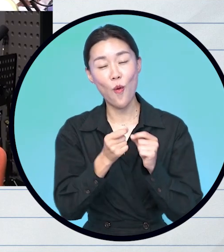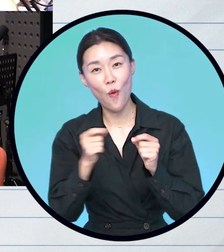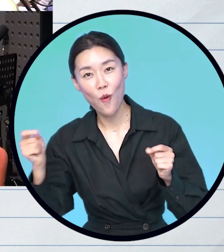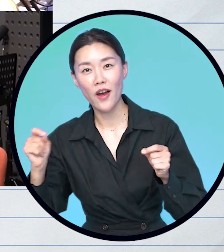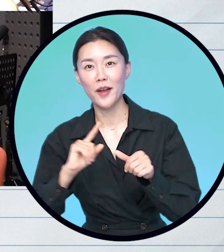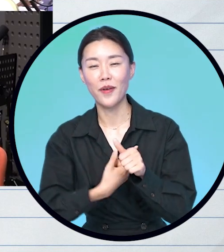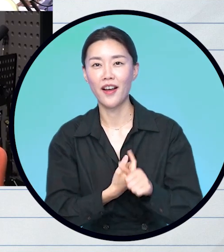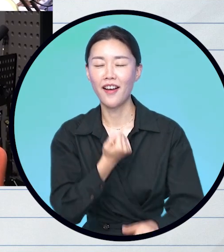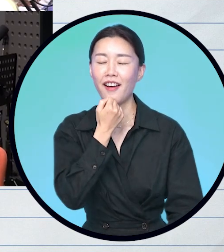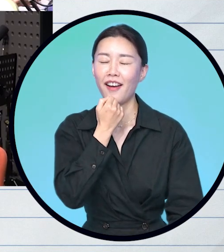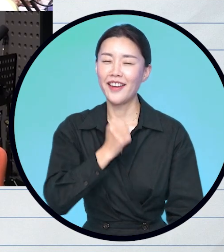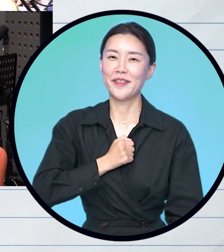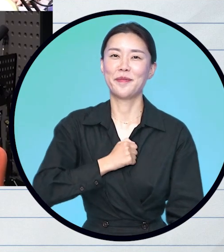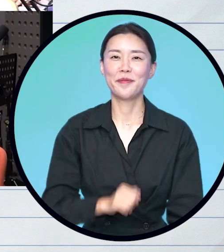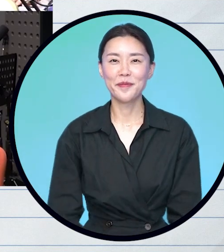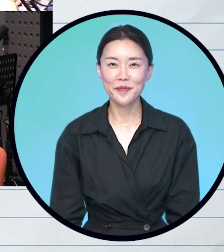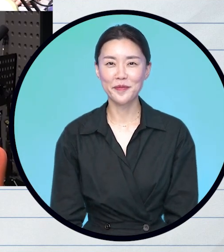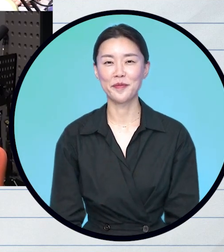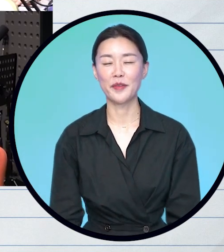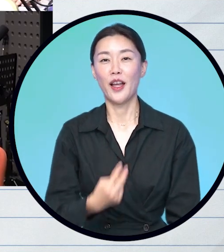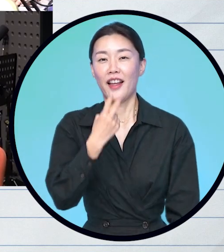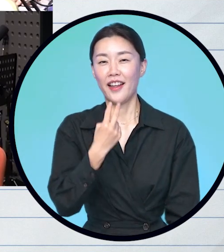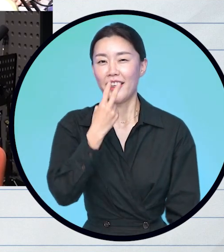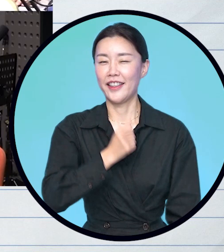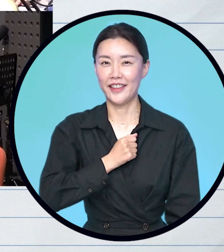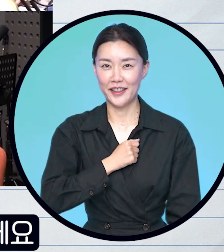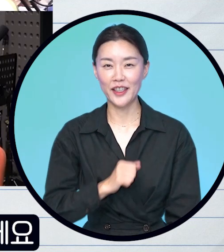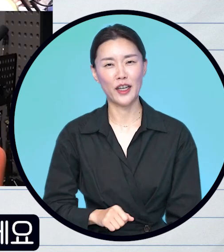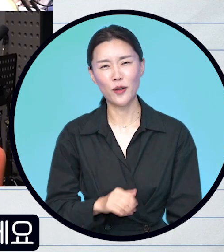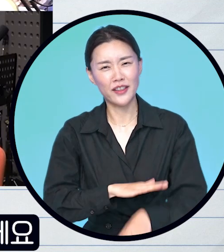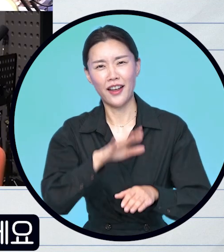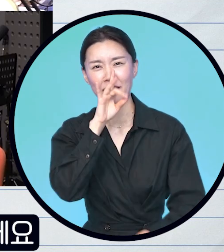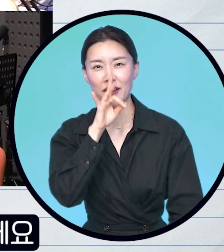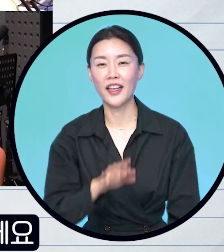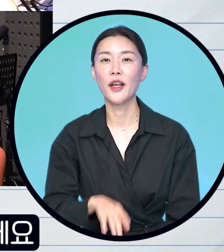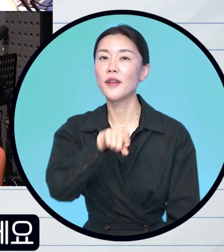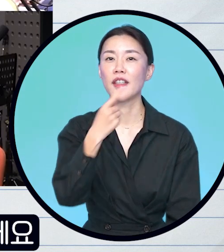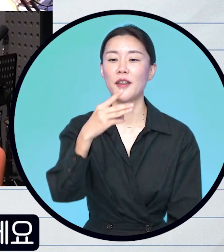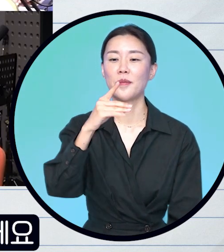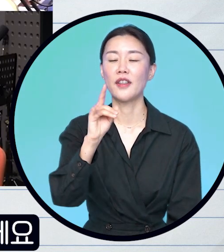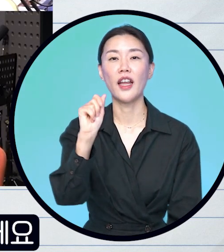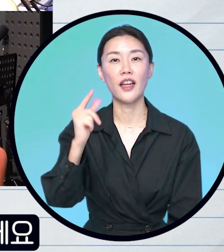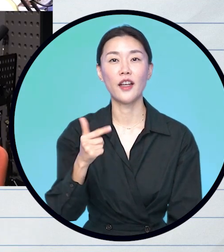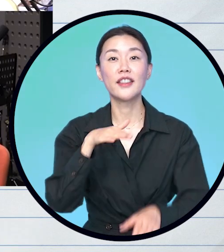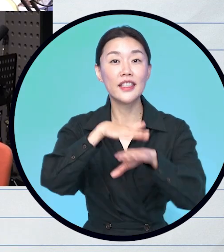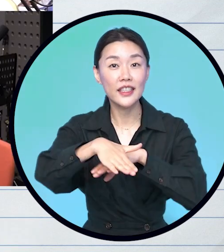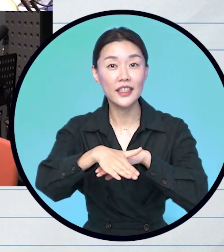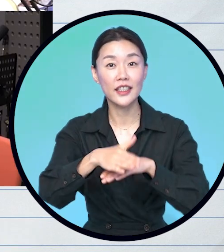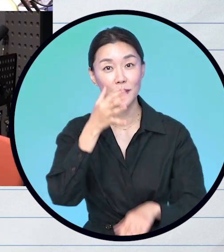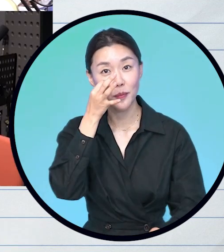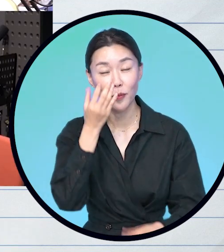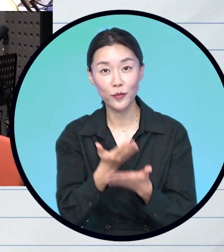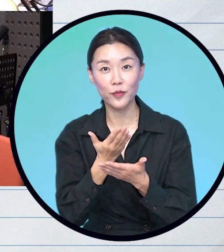안 되더라고요. 숨이 괜찮으세요? 아, 숨이 가빠서. 네, 안 되더라고요. 아, 좋은데요? 자, 이번엔 태연 씨 버전 들어볼게요. 네, 제가